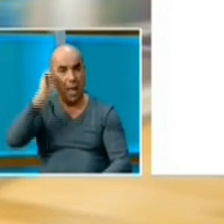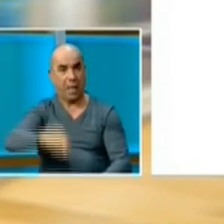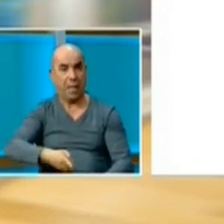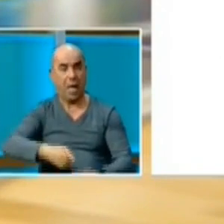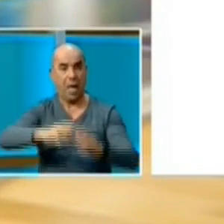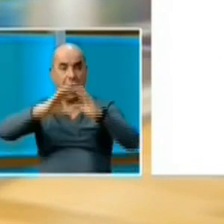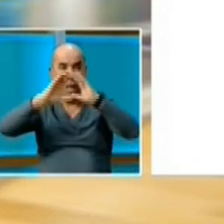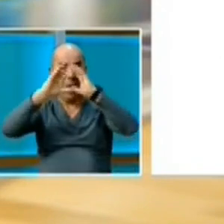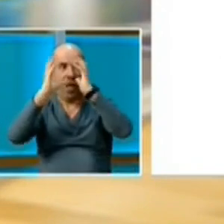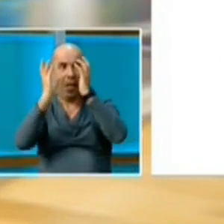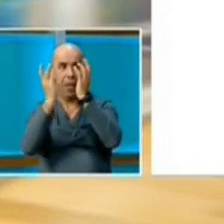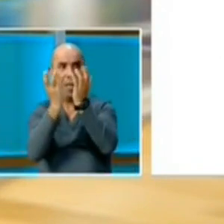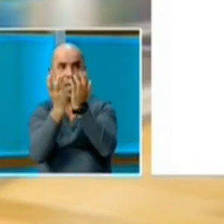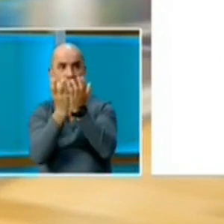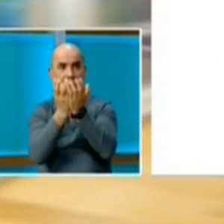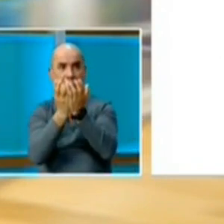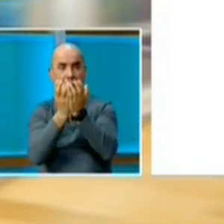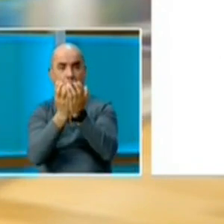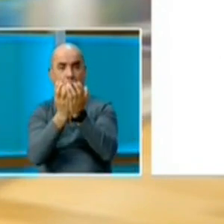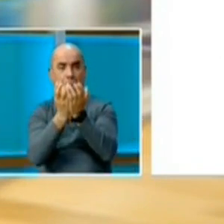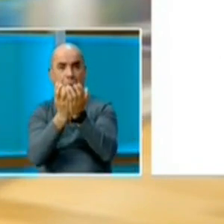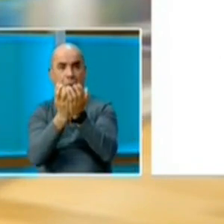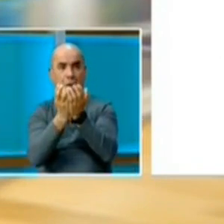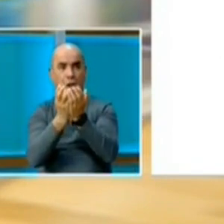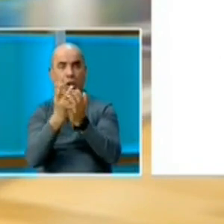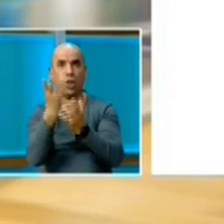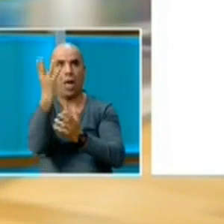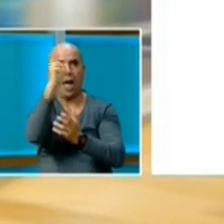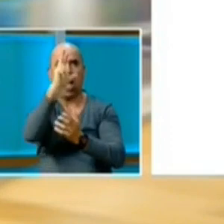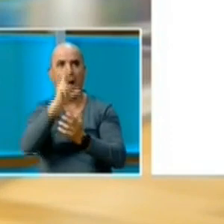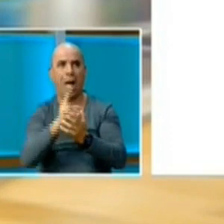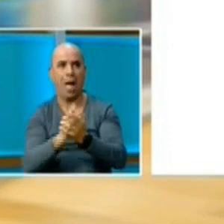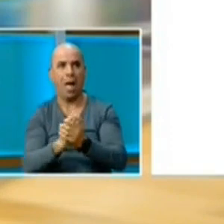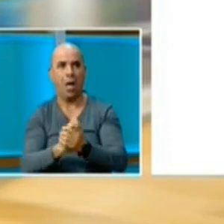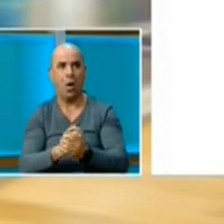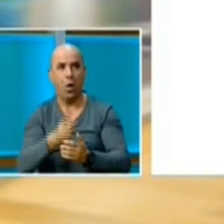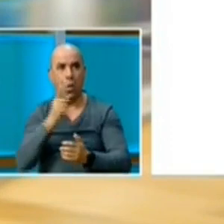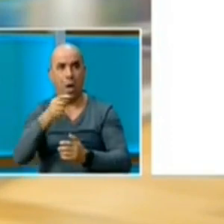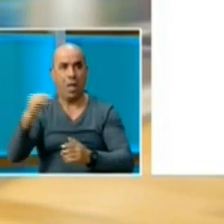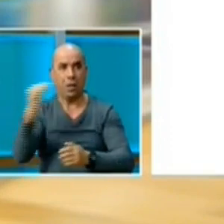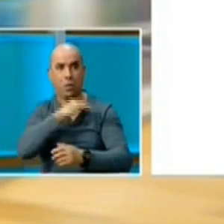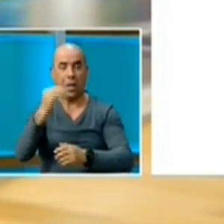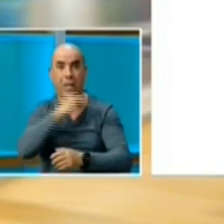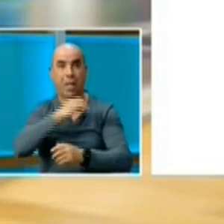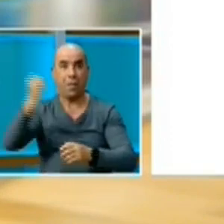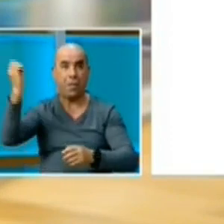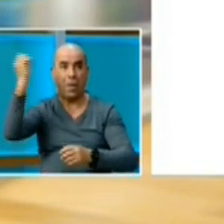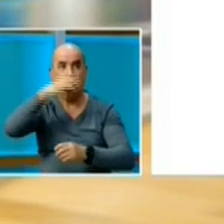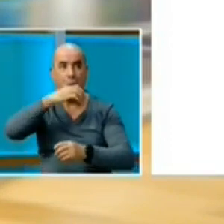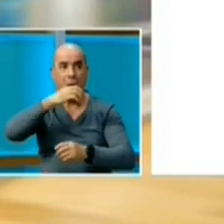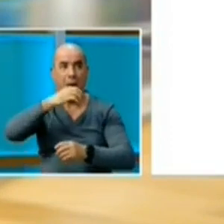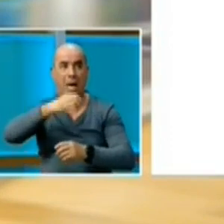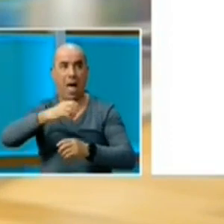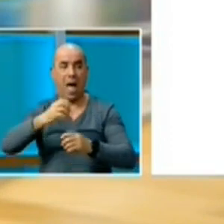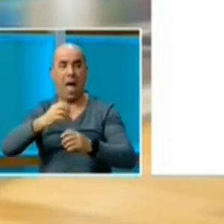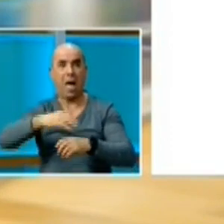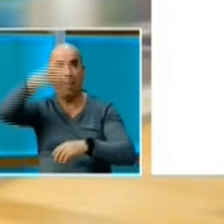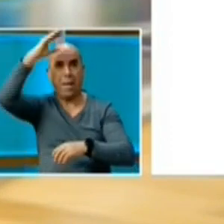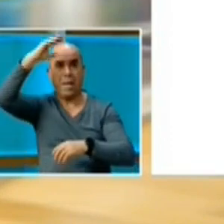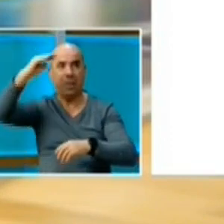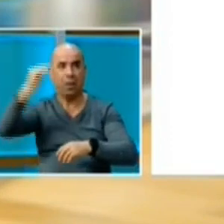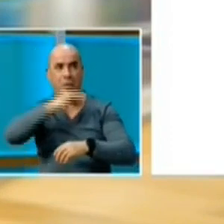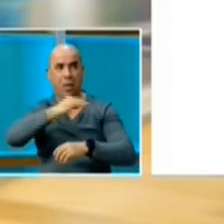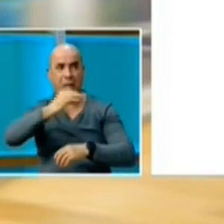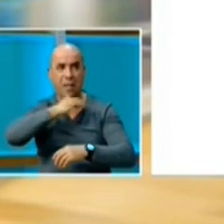الضوء أكبر من سرعة الصوت. هذه الجملة الأولى. ما هو الاسم الموصول المناسب هنا؟ وأضبط الكتابة.